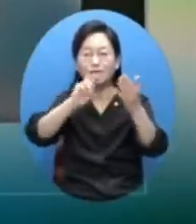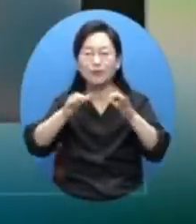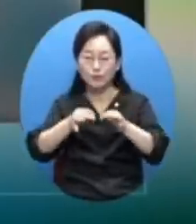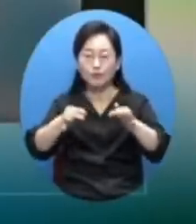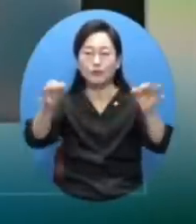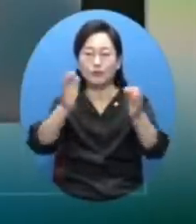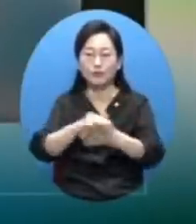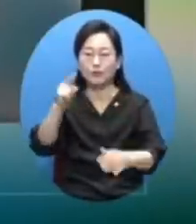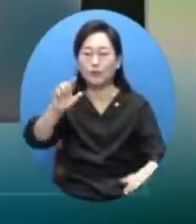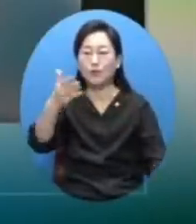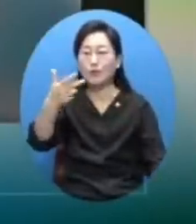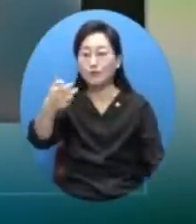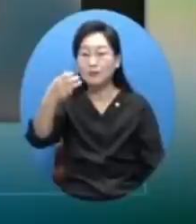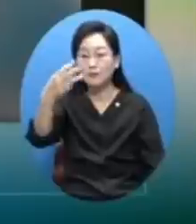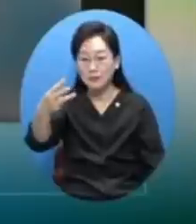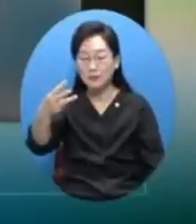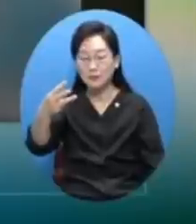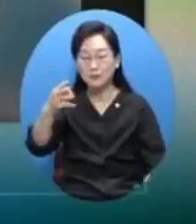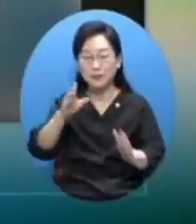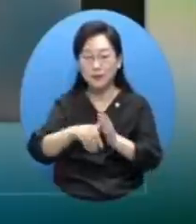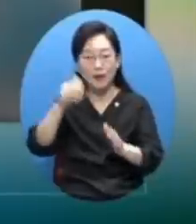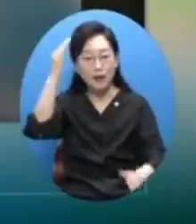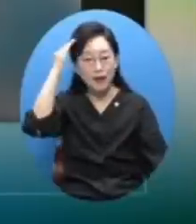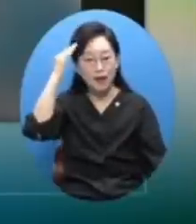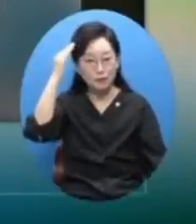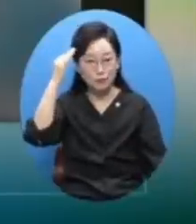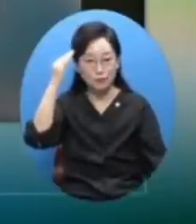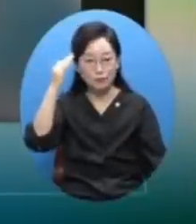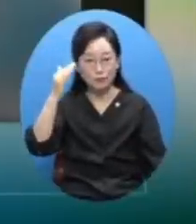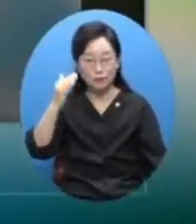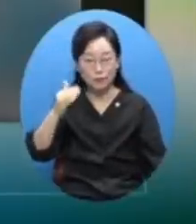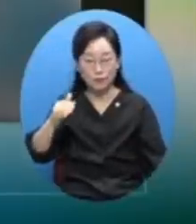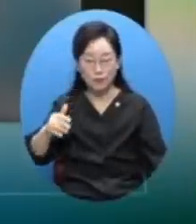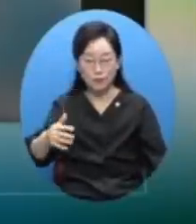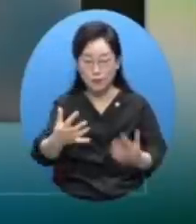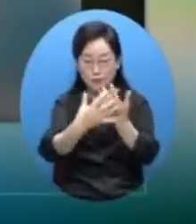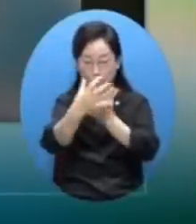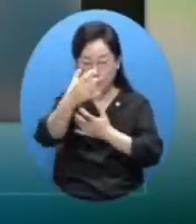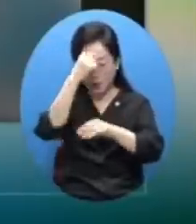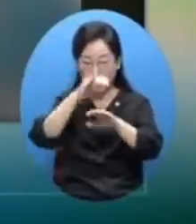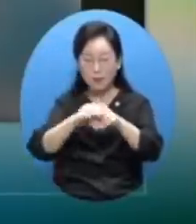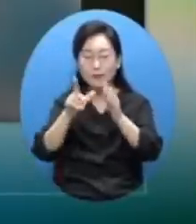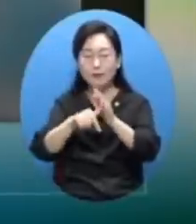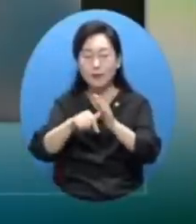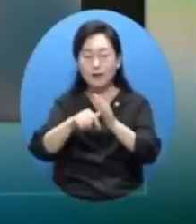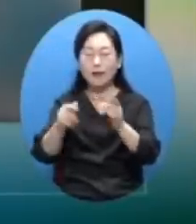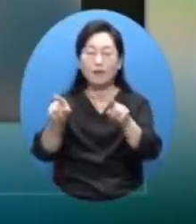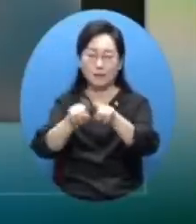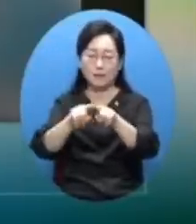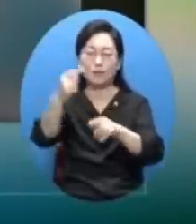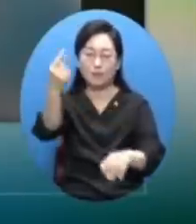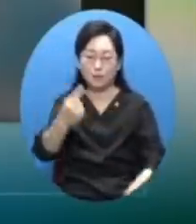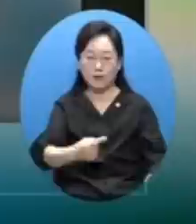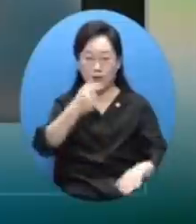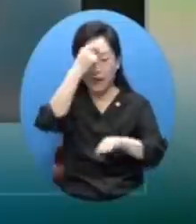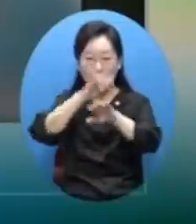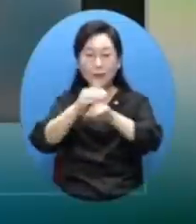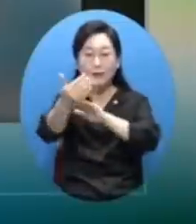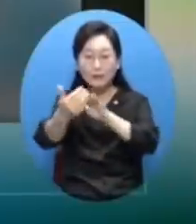1974년 우리 한국의 빌리그라미 대성회를 할 때도 오셔서 성에 전에